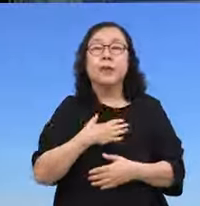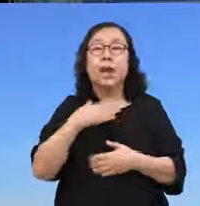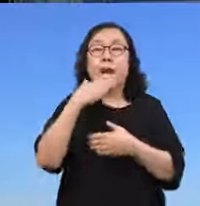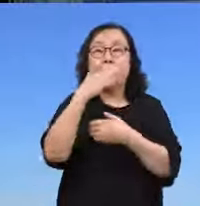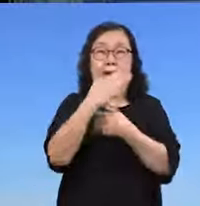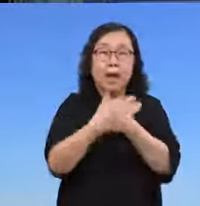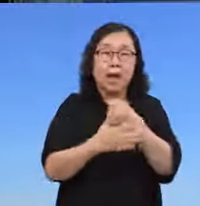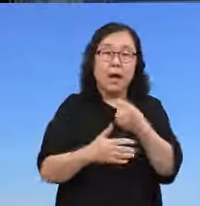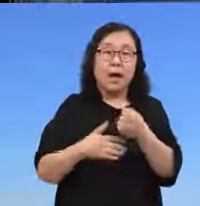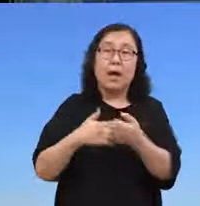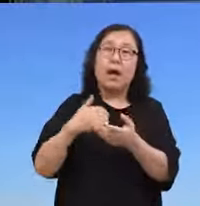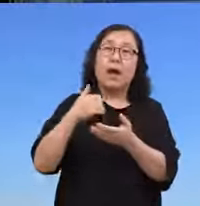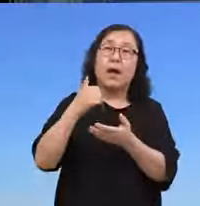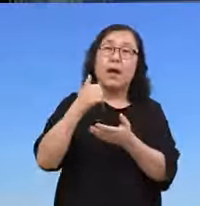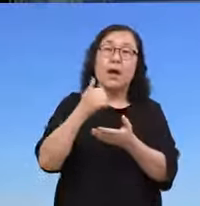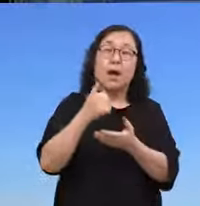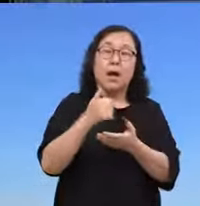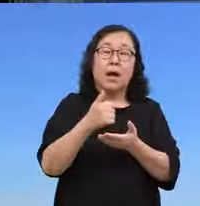나의 하나님.